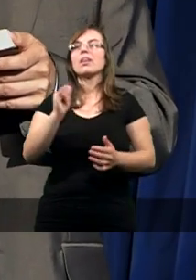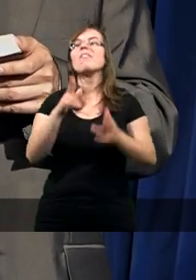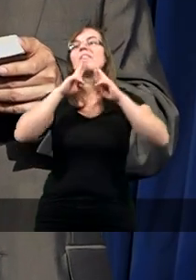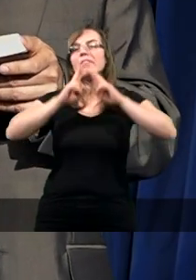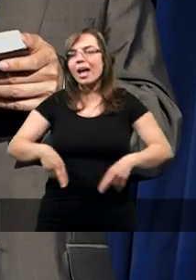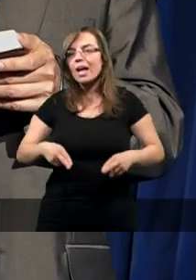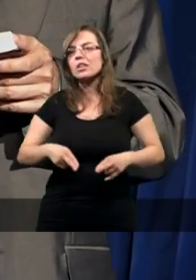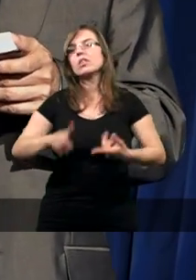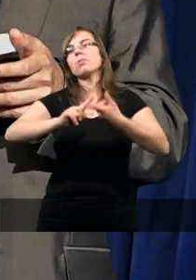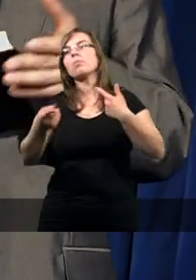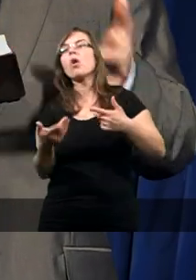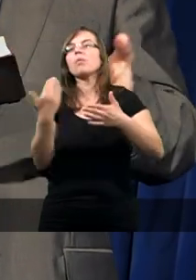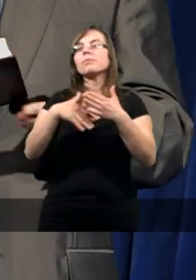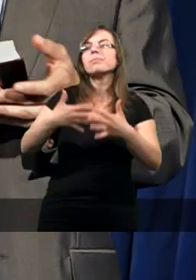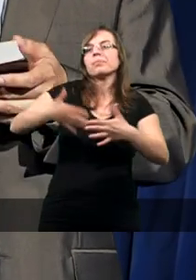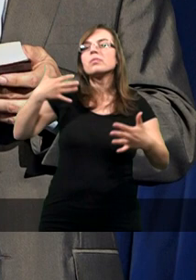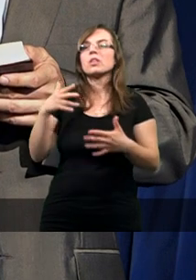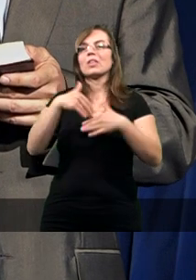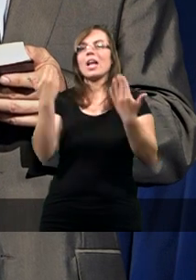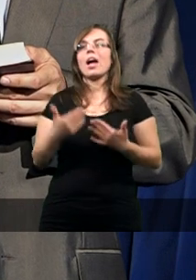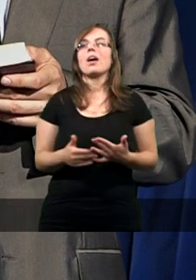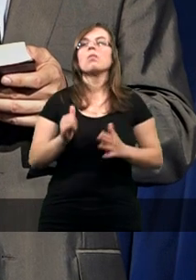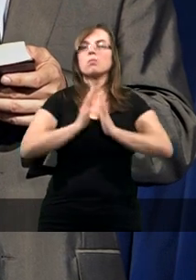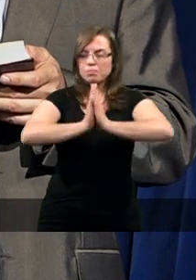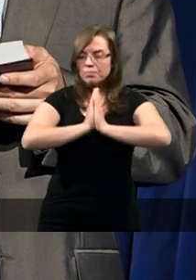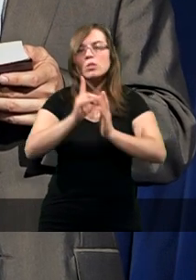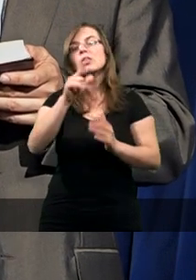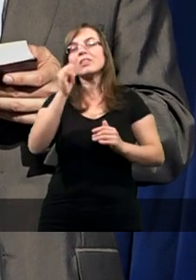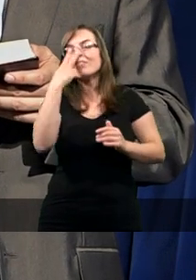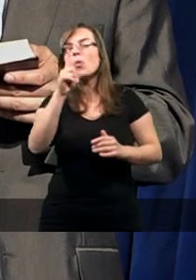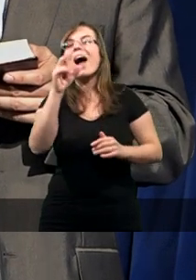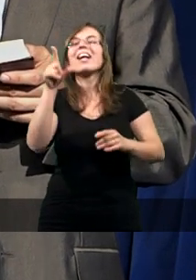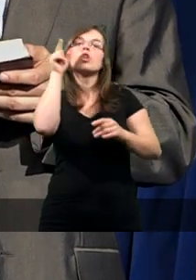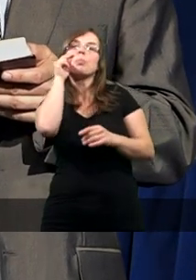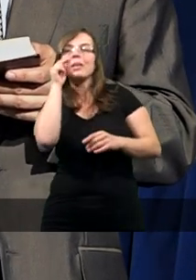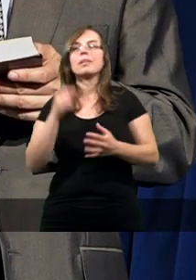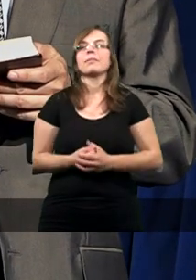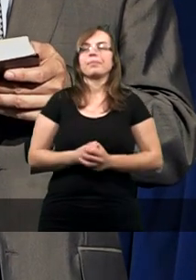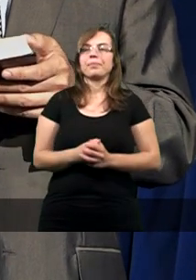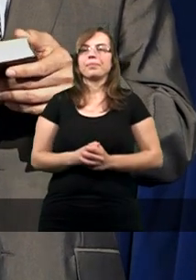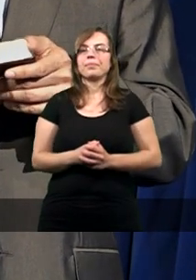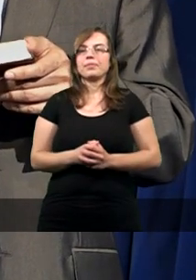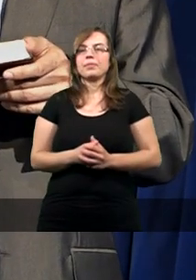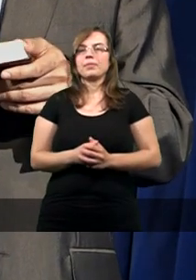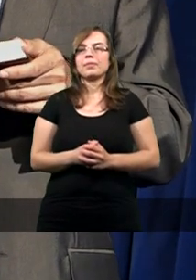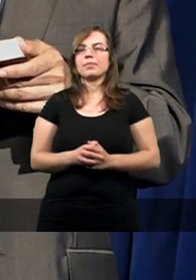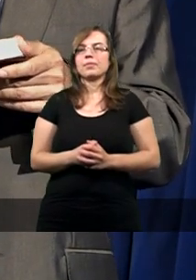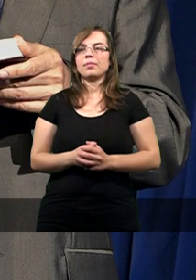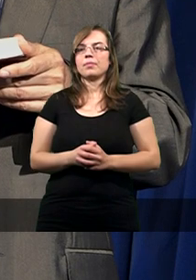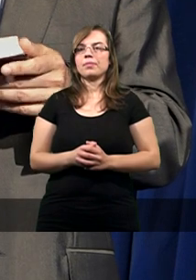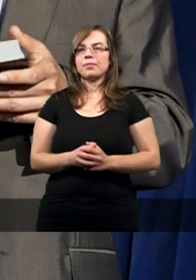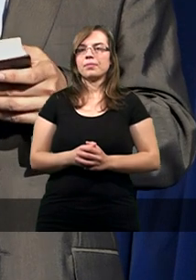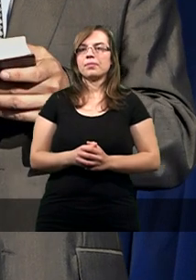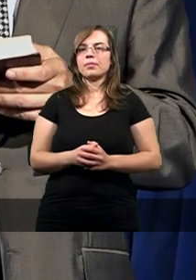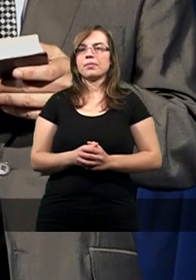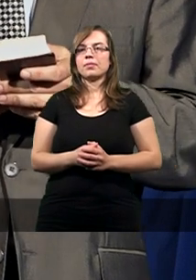I wreszcie powiedział, pójdźmy, bo Łazarz śpi. And the disciples said, well, that's great, because he'll get well. And Jesus says,